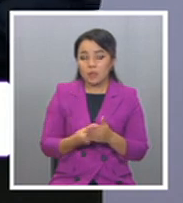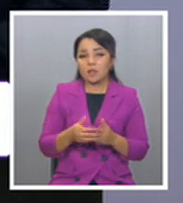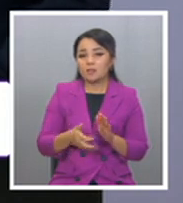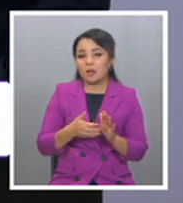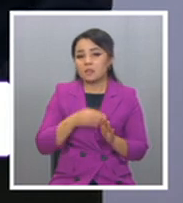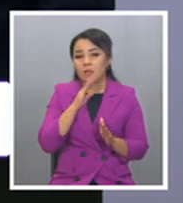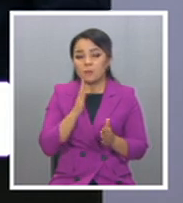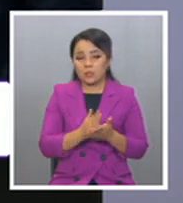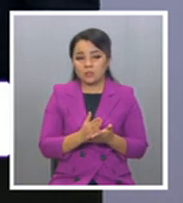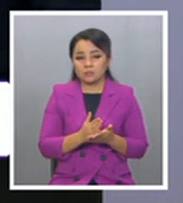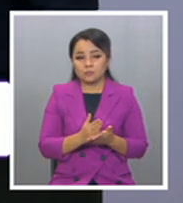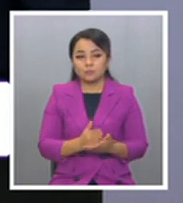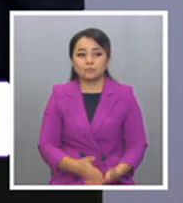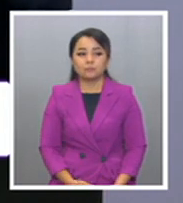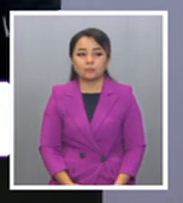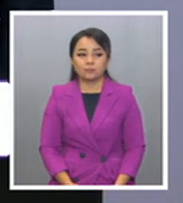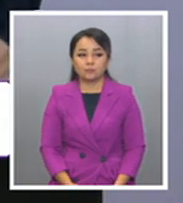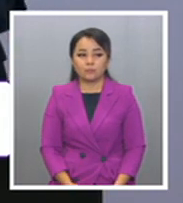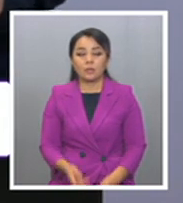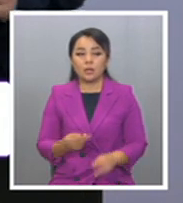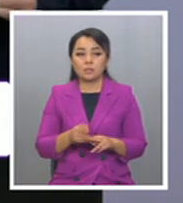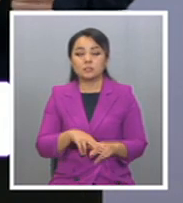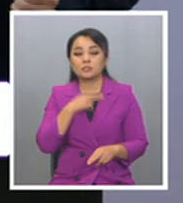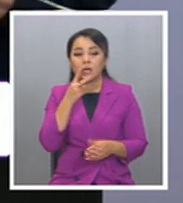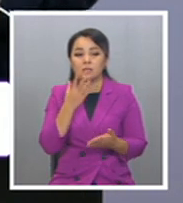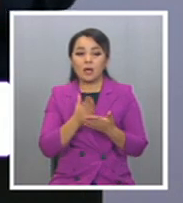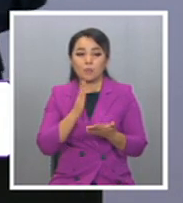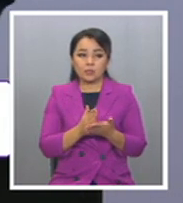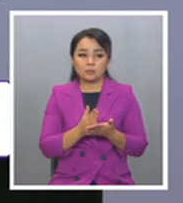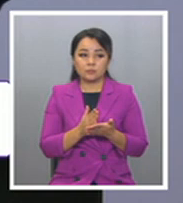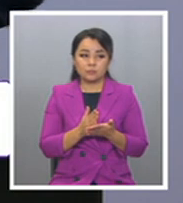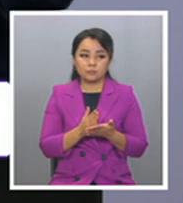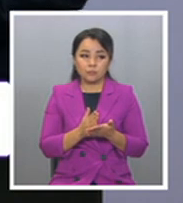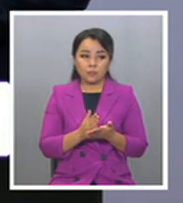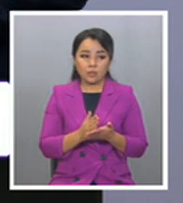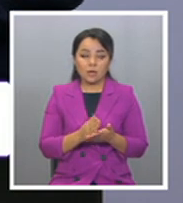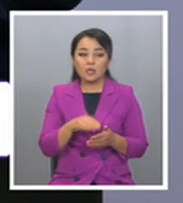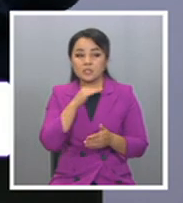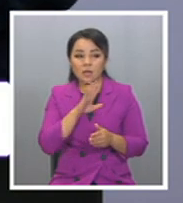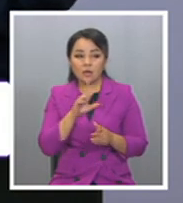бар екен. Оған назар аударатын болсақ, бұл кемшілік